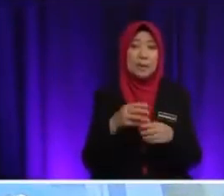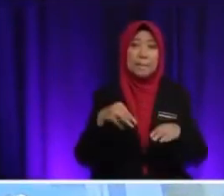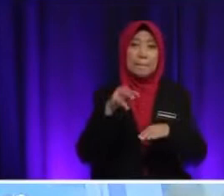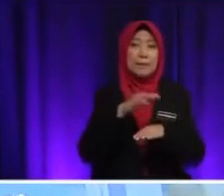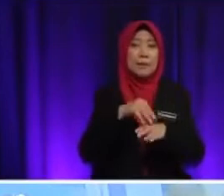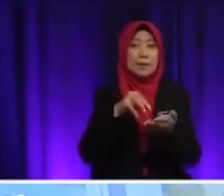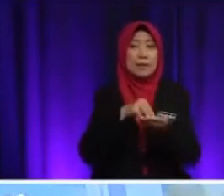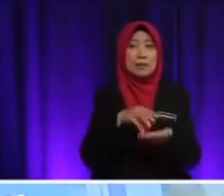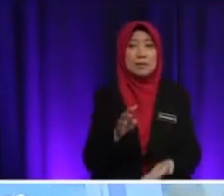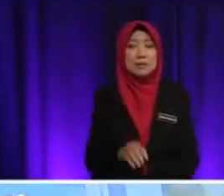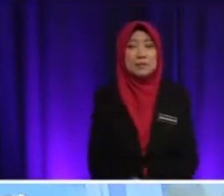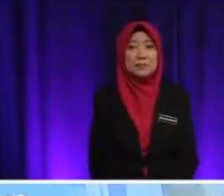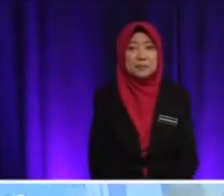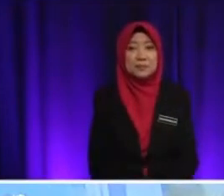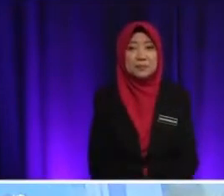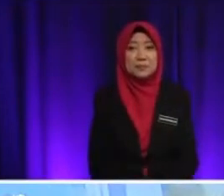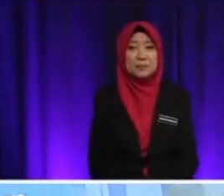Menengah Atas.